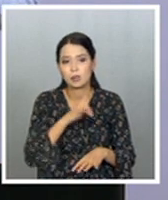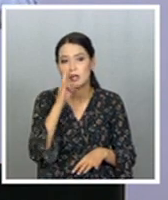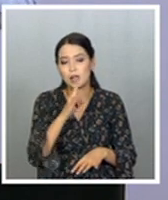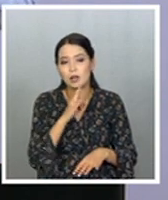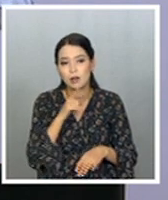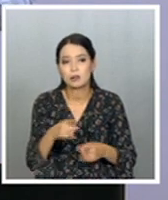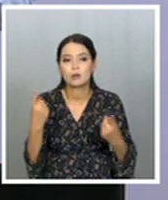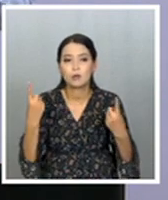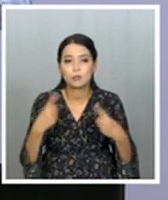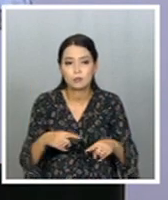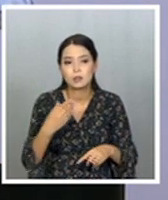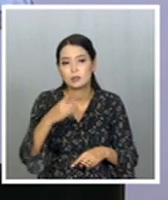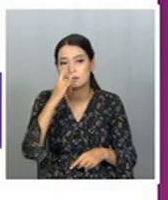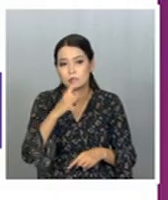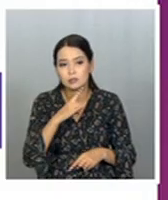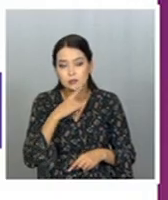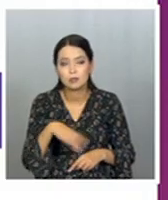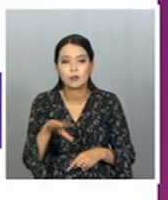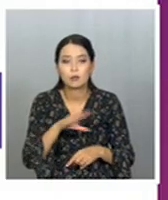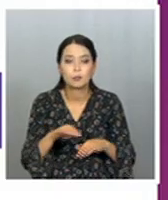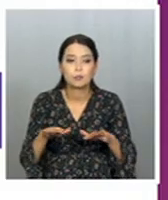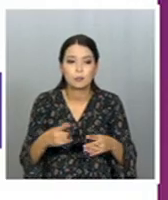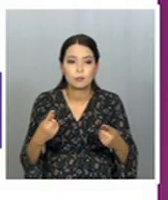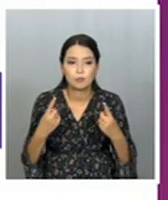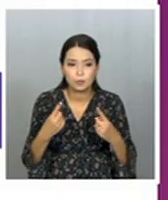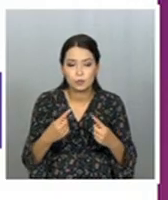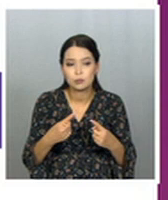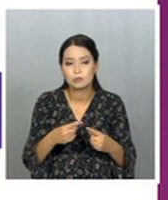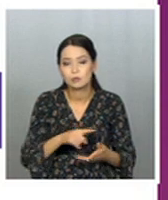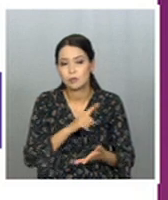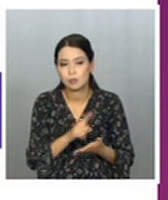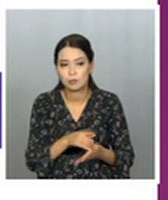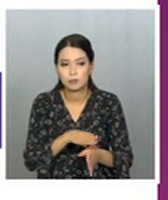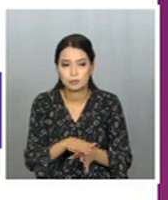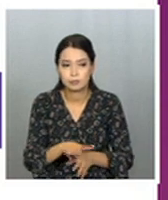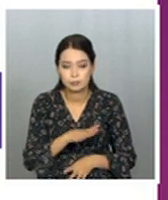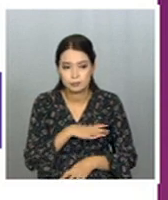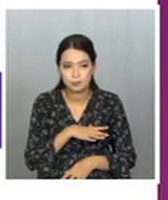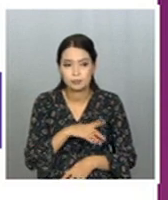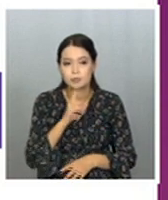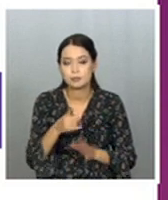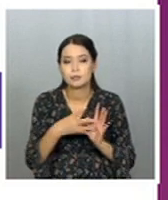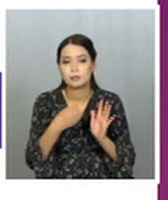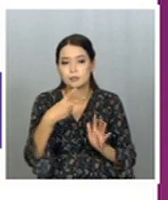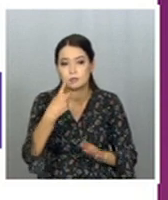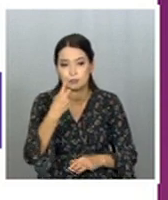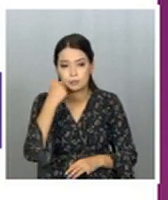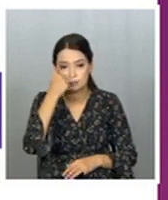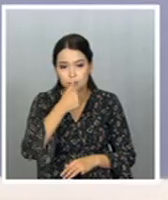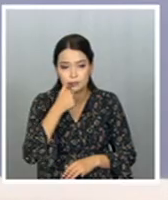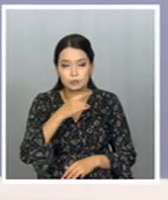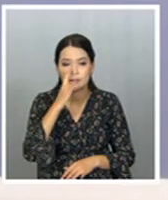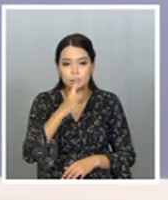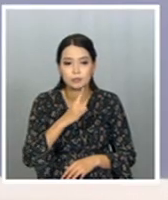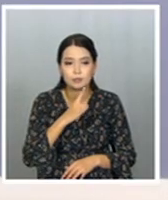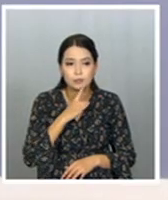құрылуы, яғни қазақтар орналасқан жерлерді біріктіруді міндет етіп қойды. 1921 жылы